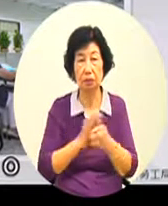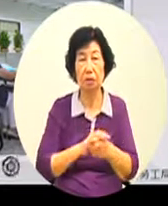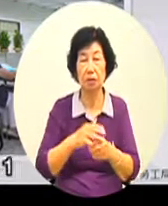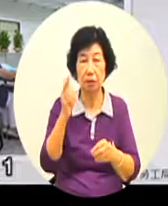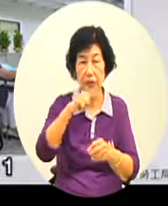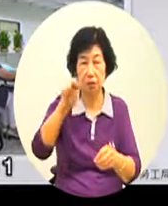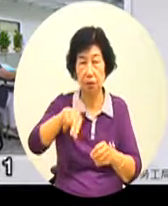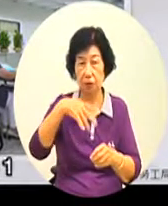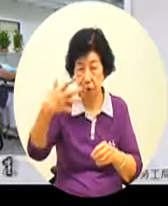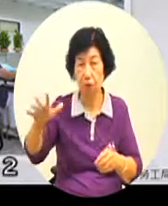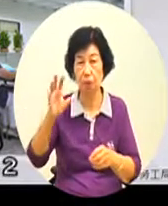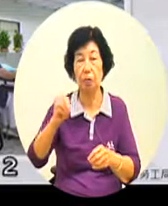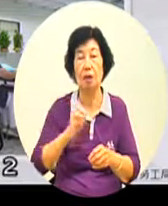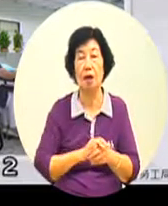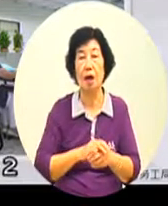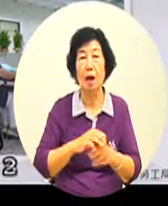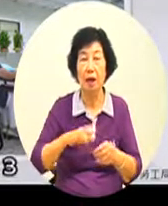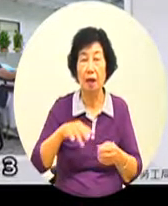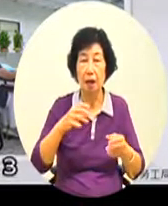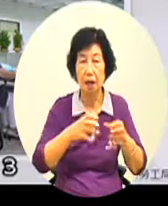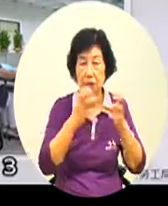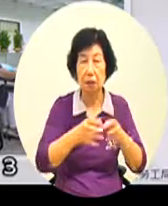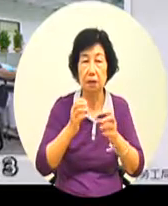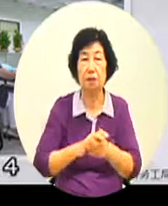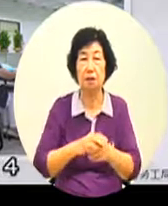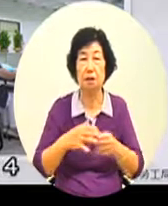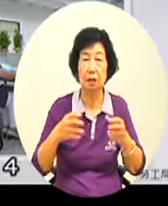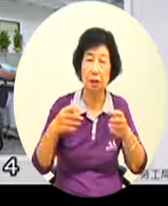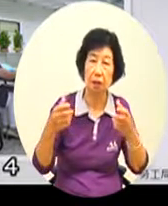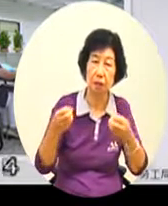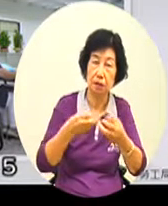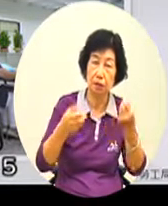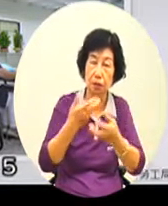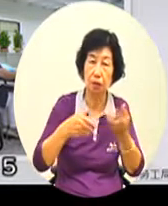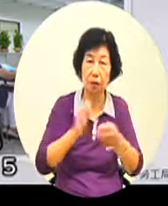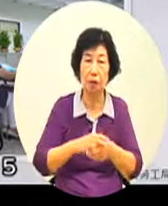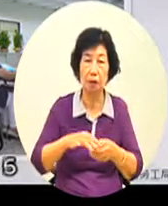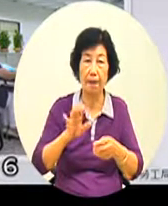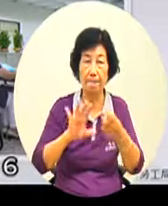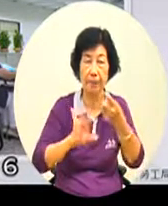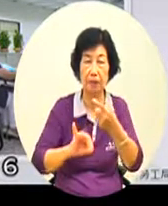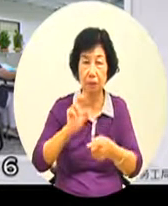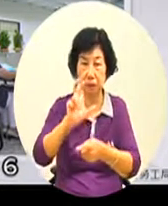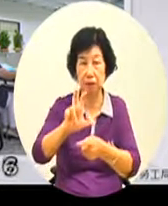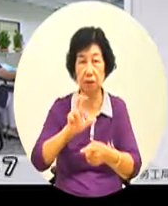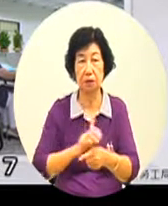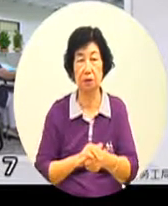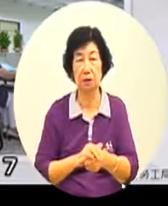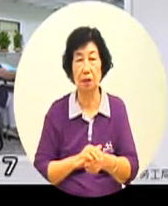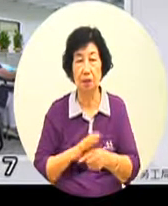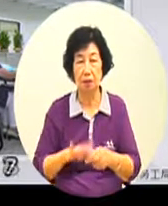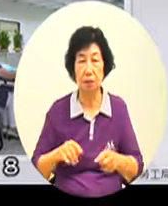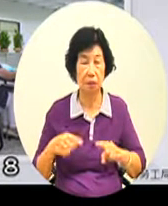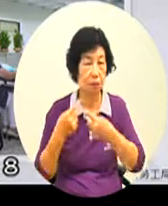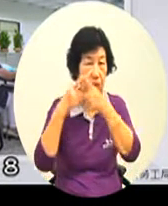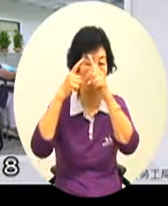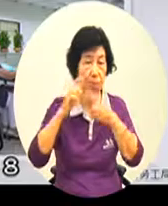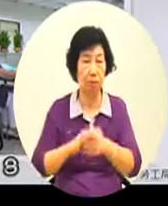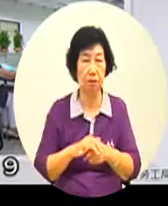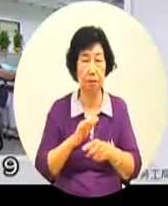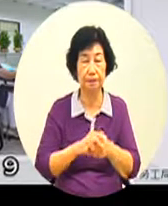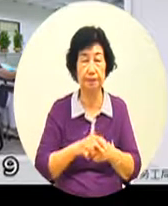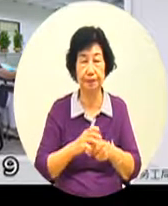中有1430件成立，调解成功率超过70%。那在这些调解案中，其中争议标的最多的是以工